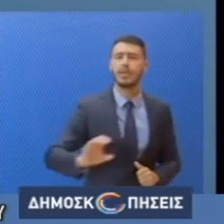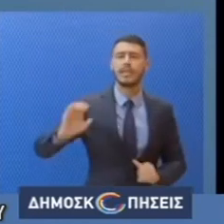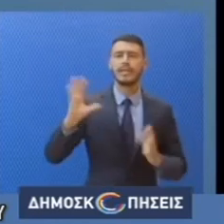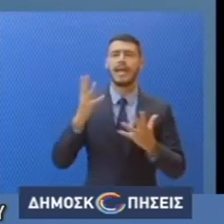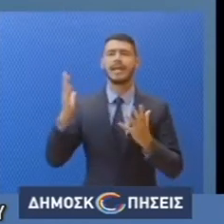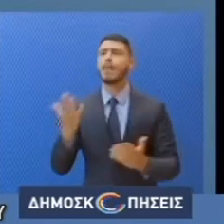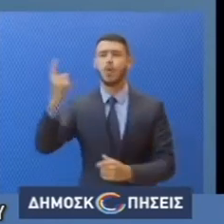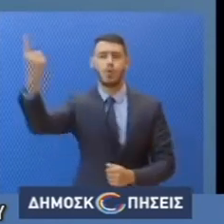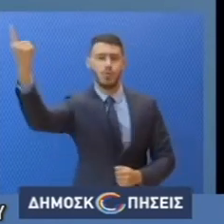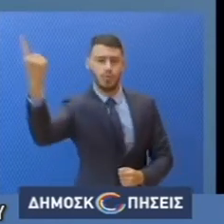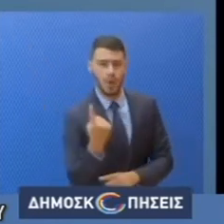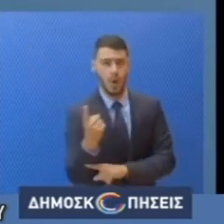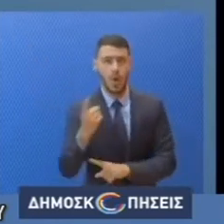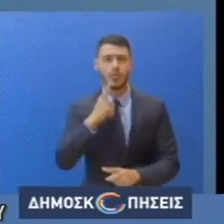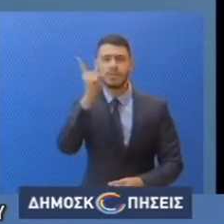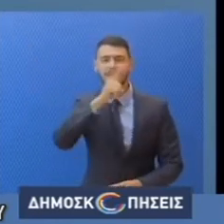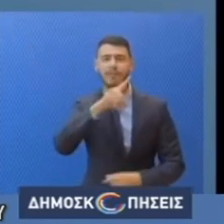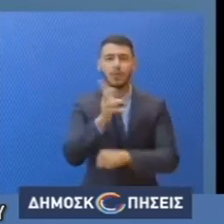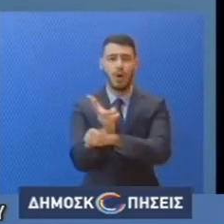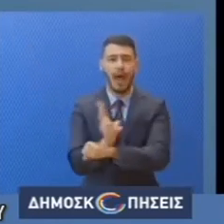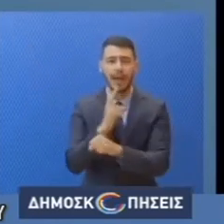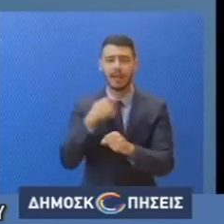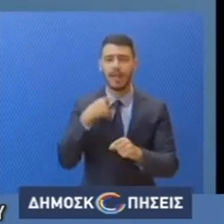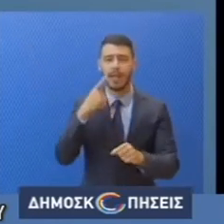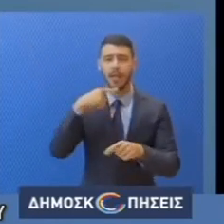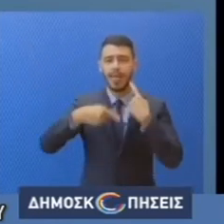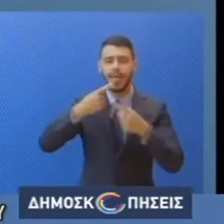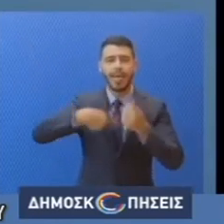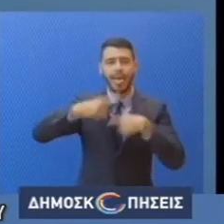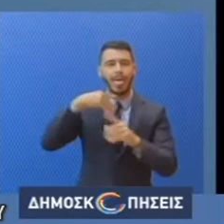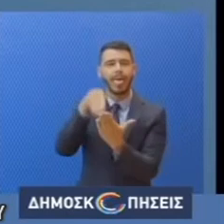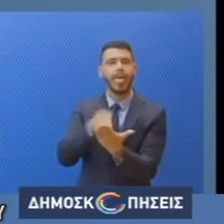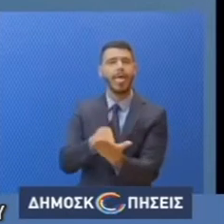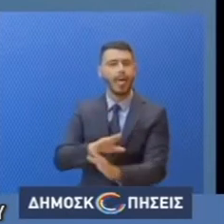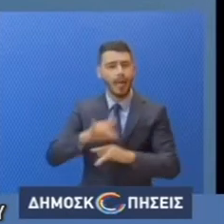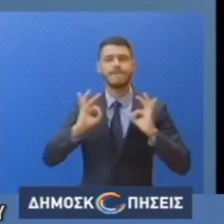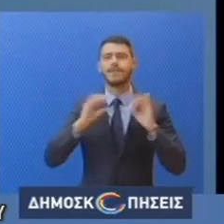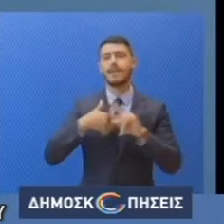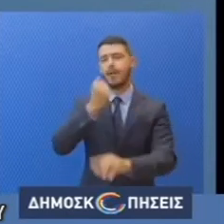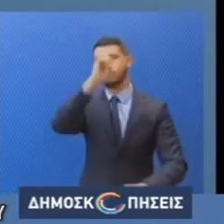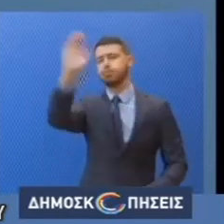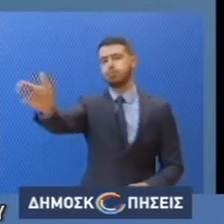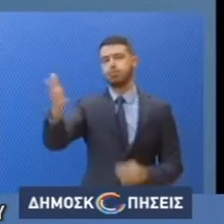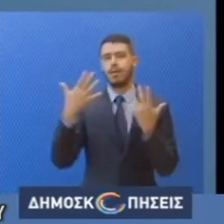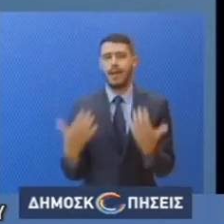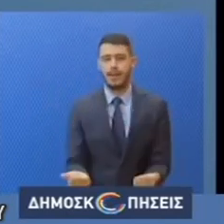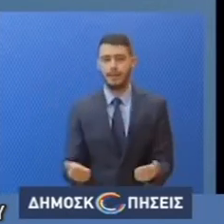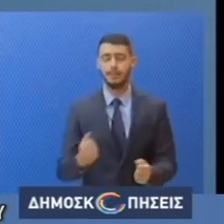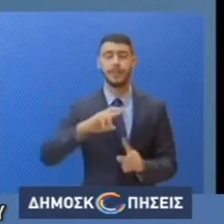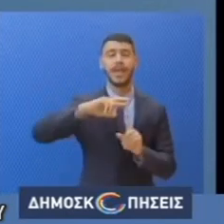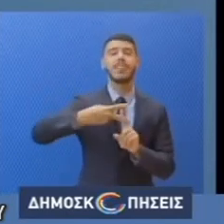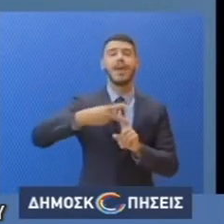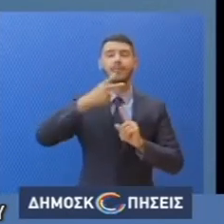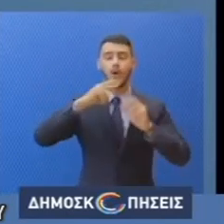πλαστού εγγράφου θα επιβάλλονται φυσικά οι προβλεπόμενες κυρώσεις. Δεύτερον, ενισχύονται οι έλεγχοι στις